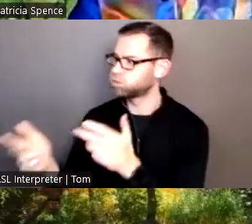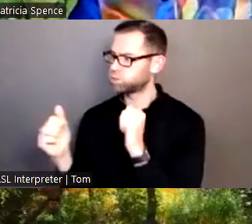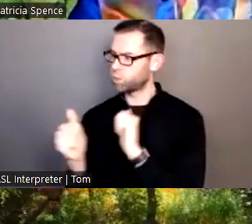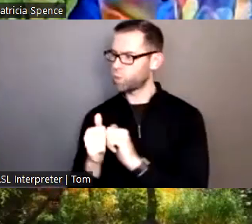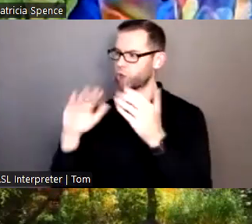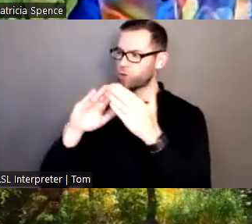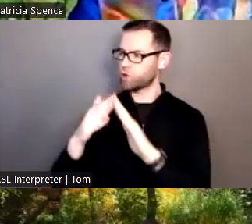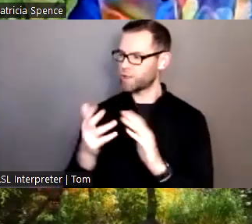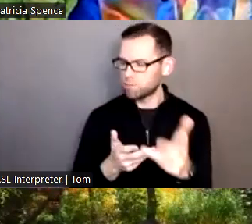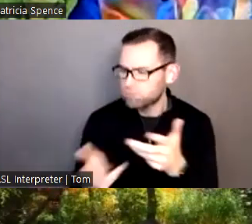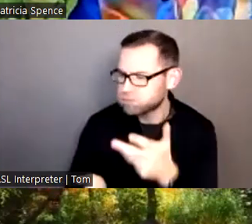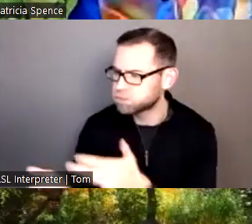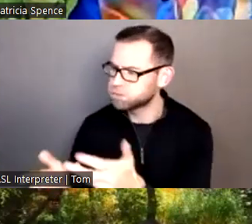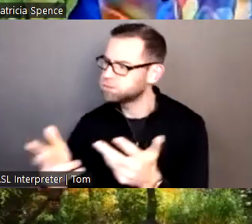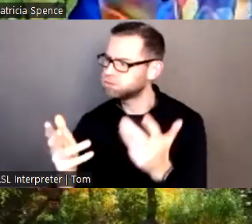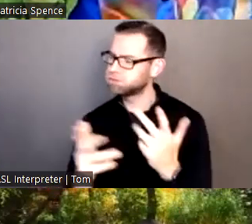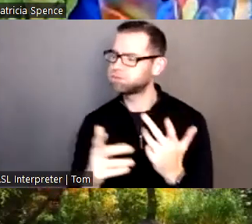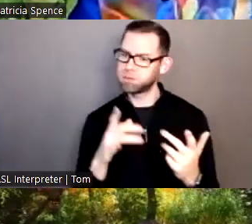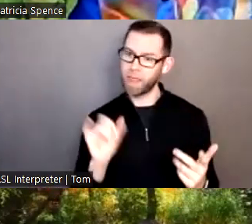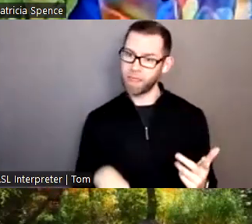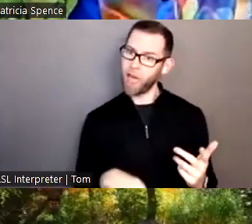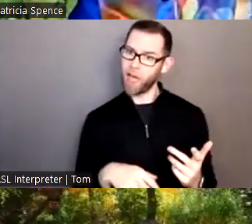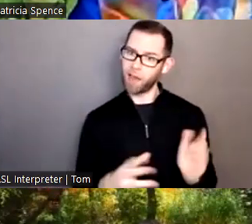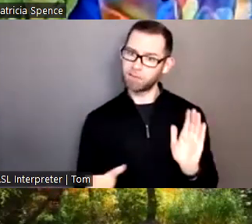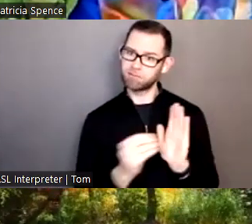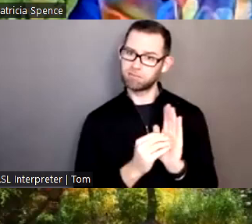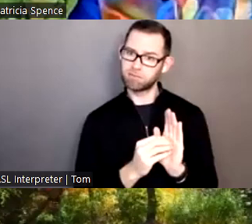ça doit gagner plan ça pour nous aller et parler